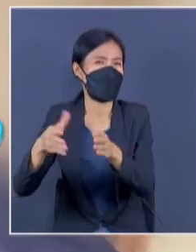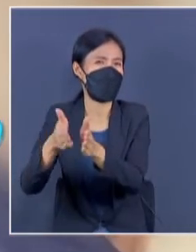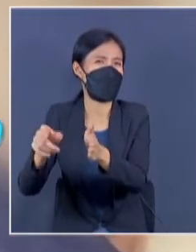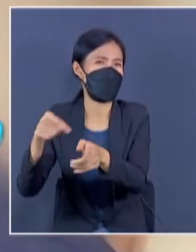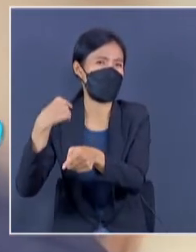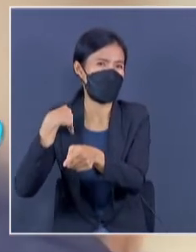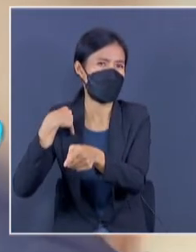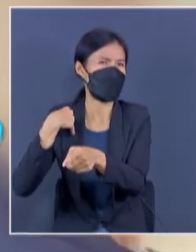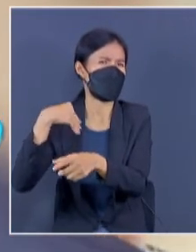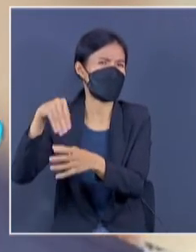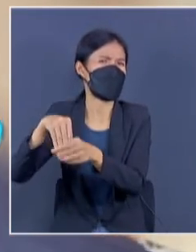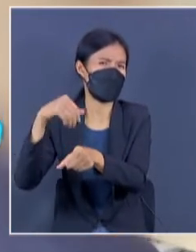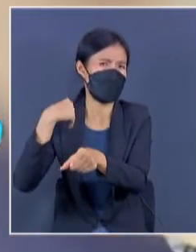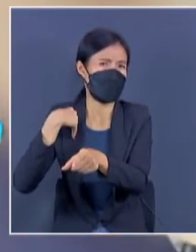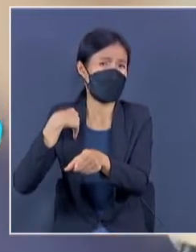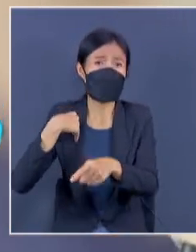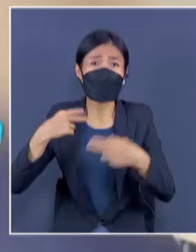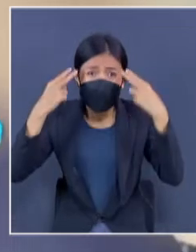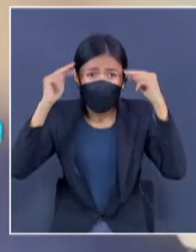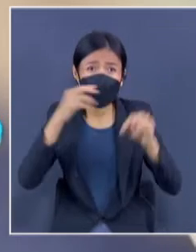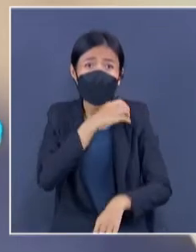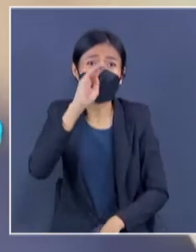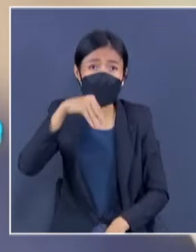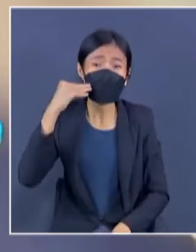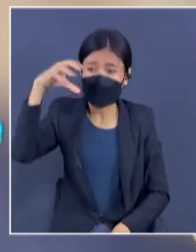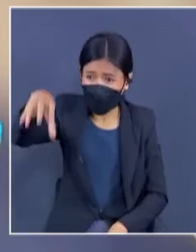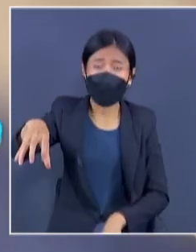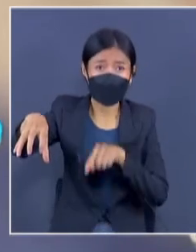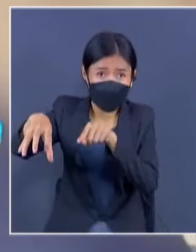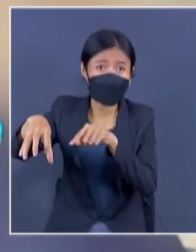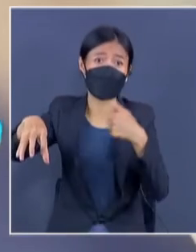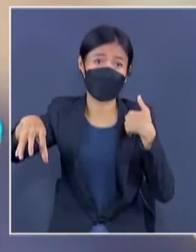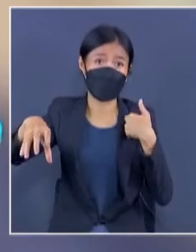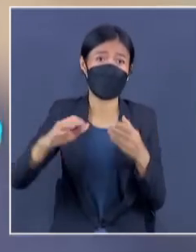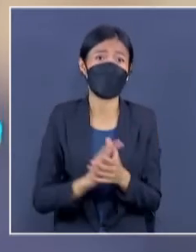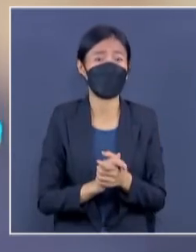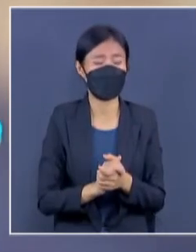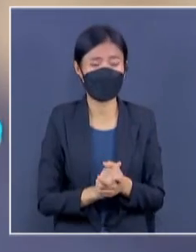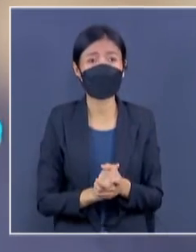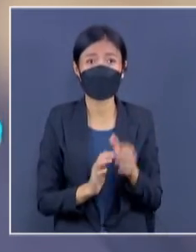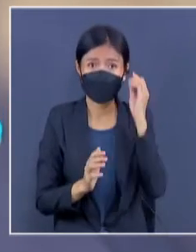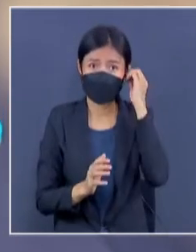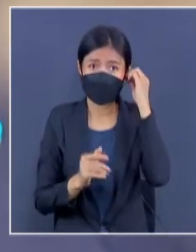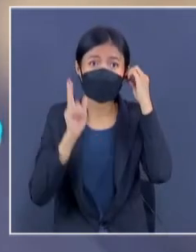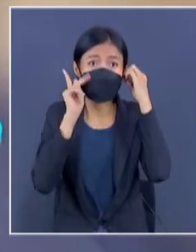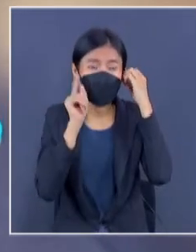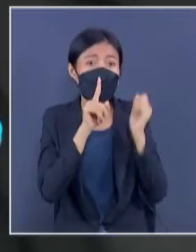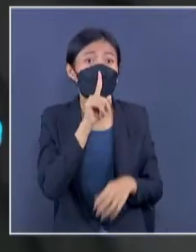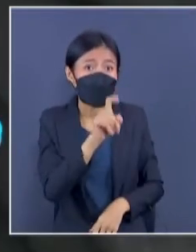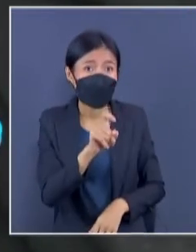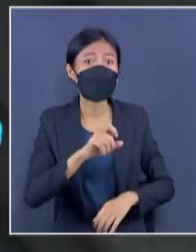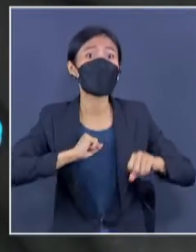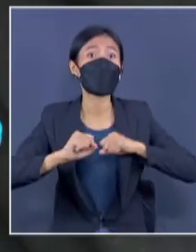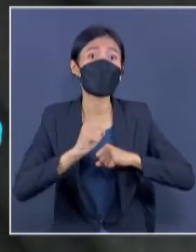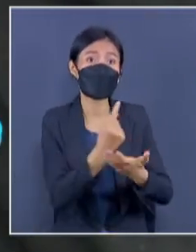านี้แล้วก็อยู่ซอยเดียวกับท่านนายกเทศมนตรีนี้ด้วยนะครับผู้สื่อข่าวก็เลยถามหนึ่งในผู้ก่อเหตุเขาก็ให้ข้อมูลเพิ่มเติมมาครับว่าก